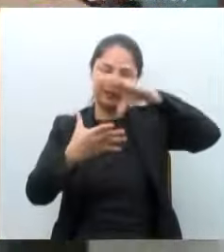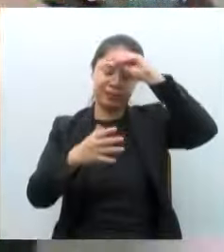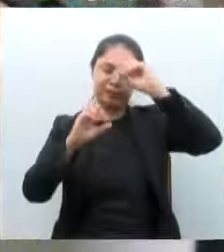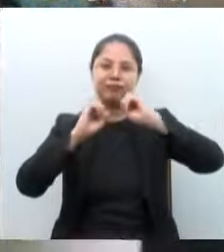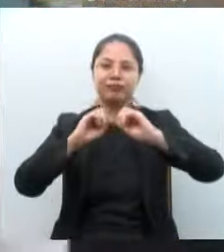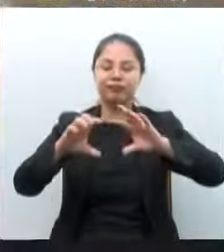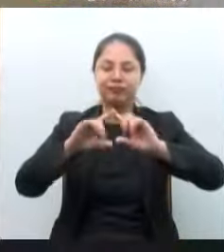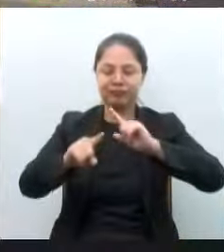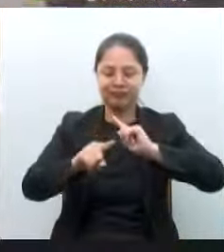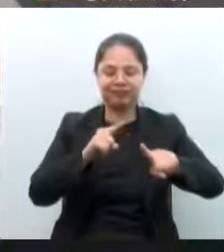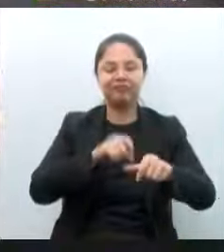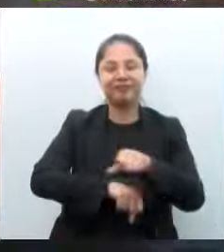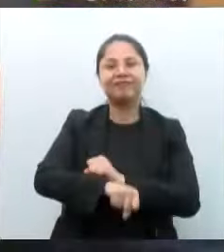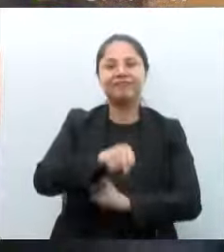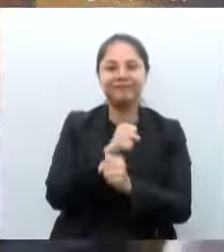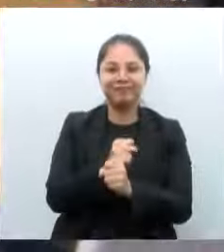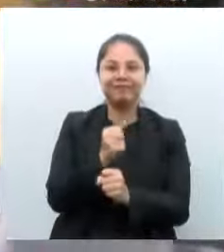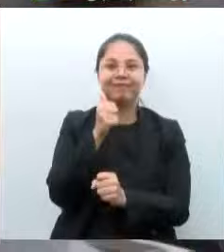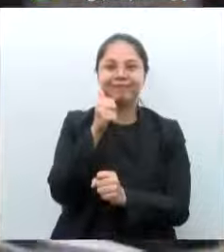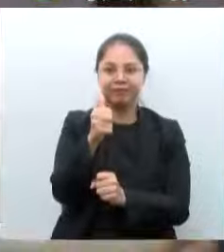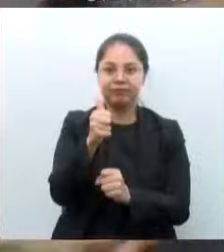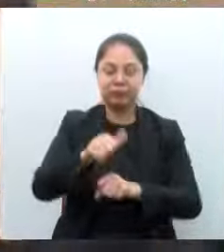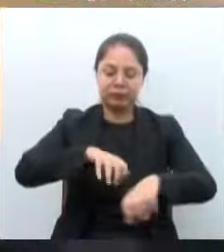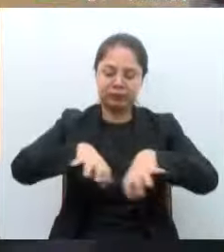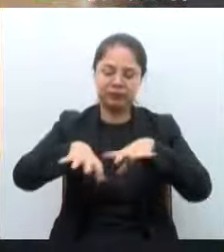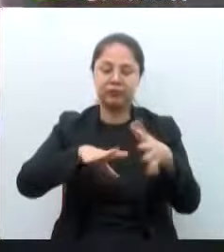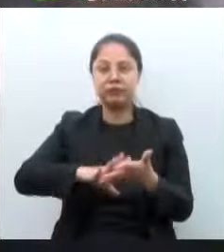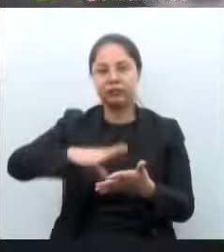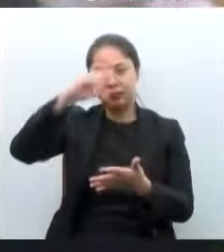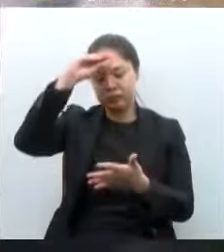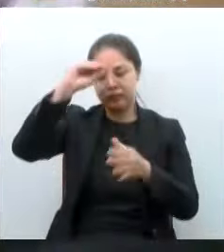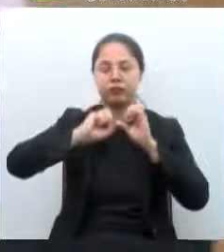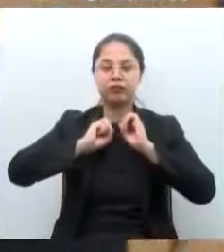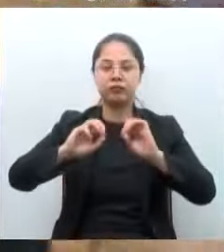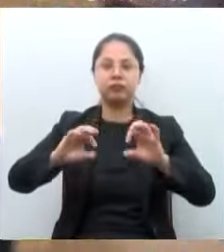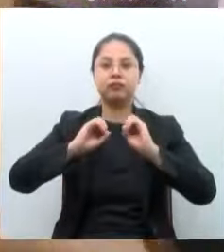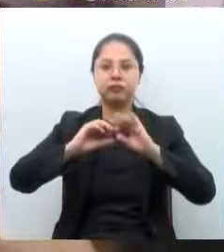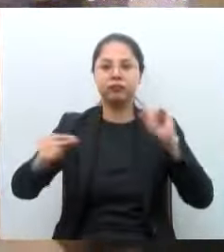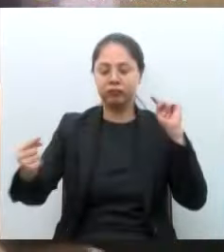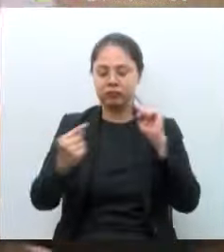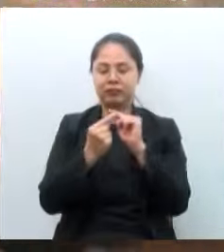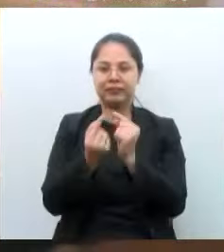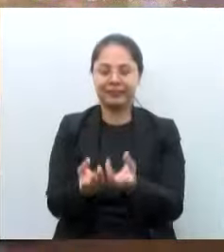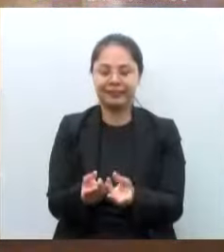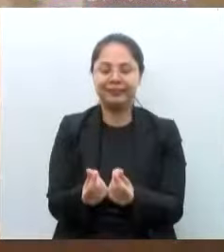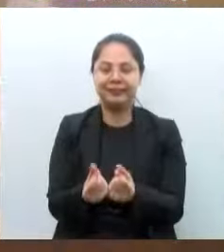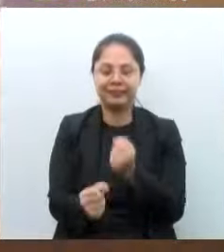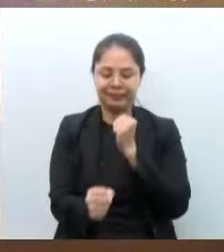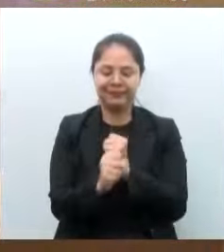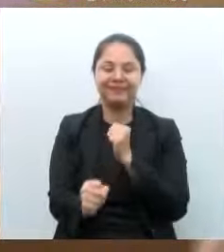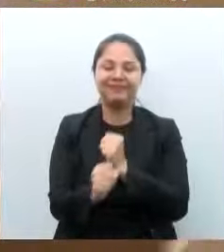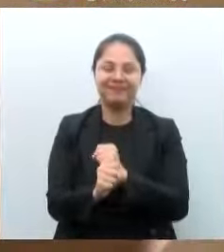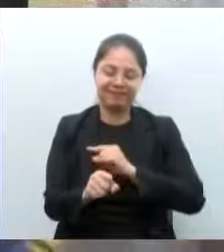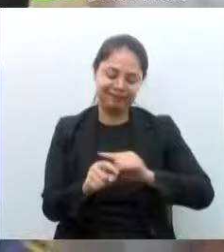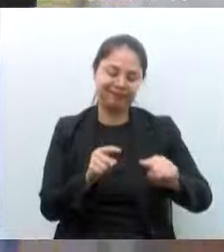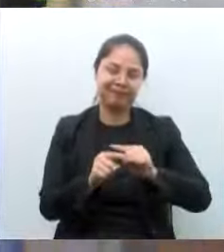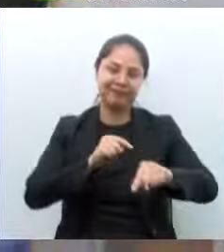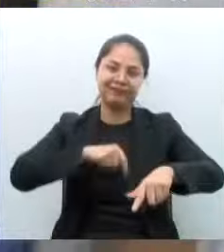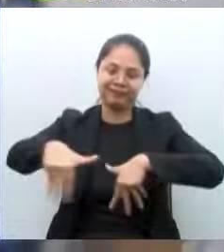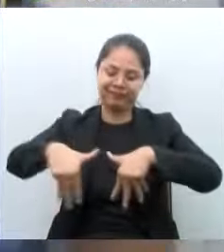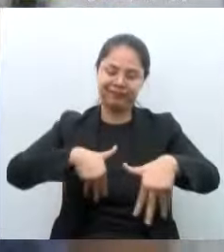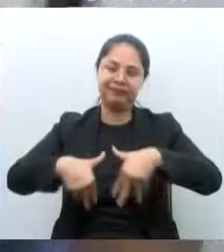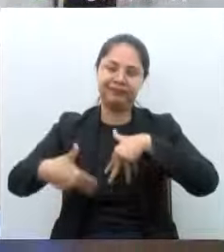หรือว่า active learning ค่ะโดยการจัดการเรียนรู้นะคะจะเชื่อมโยงกับแหล่งเรียนรู้ท้องถิ่นนำมาบูรณ